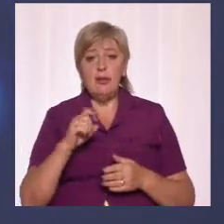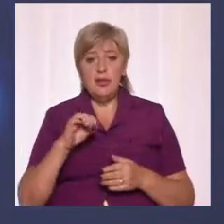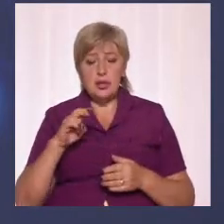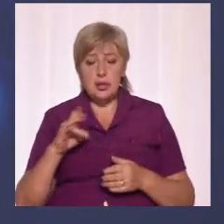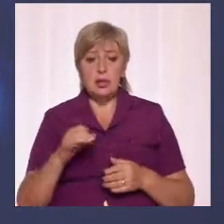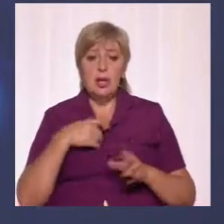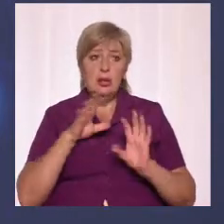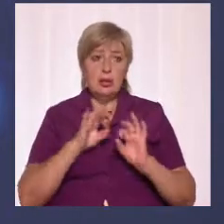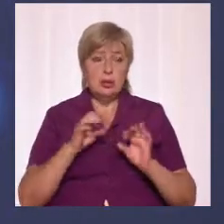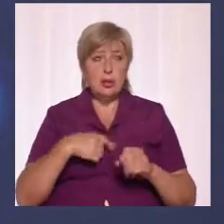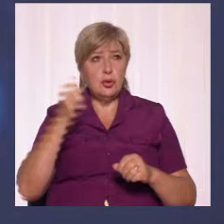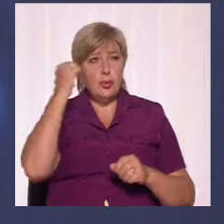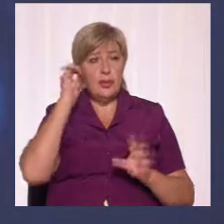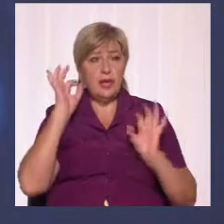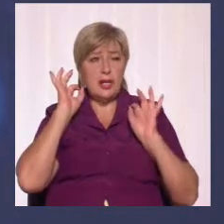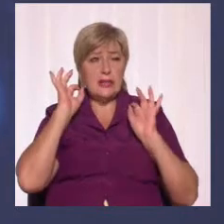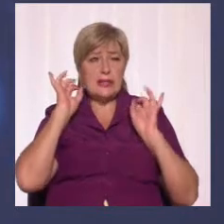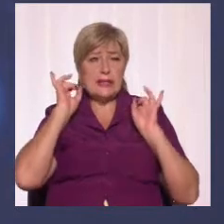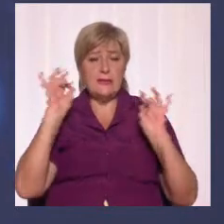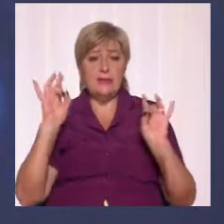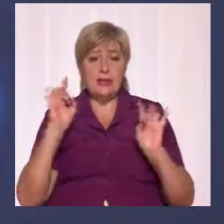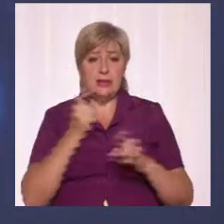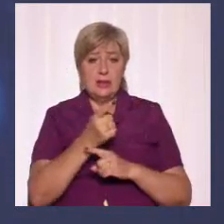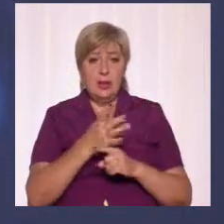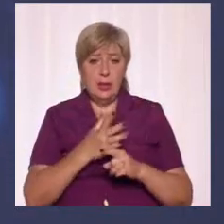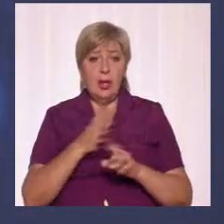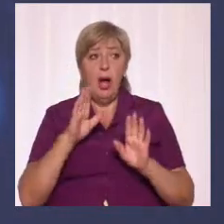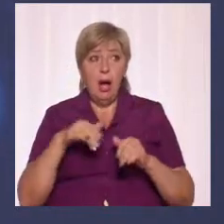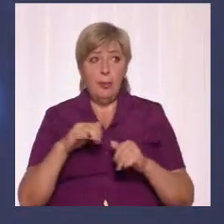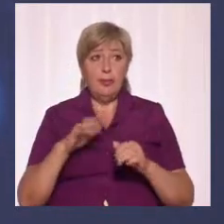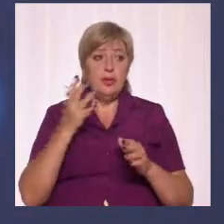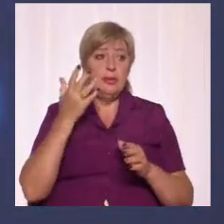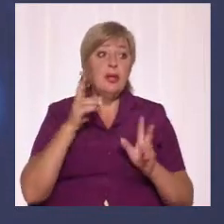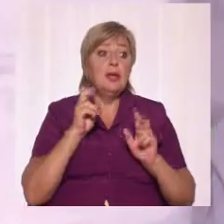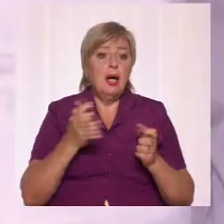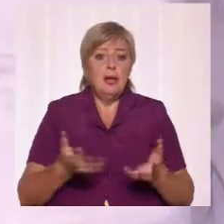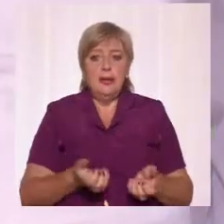що пам'ятає свист снаряду, а потім тільки моменти, як його рятували у лікарні.